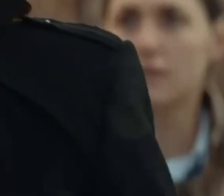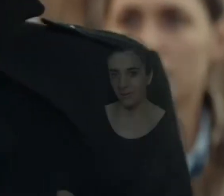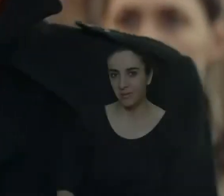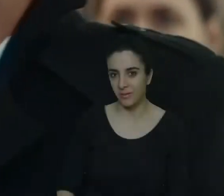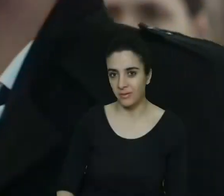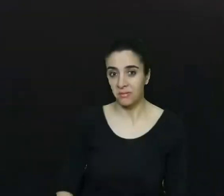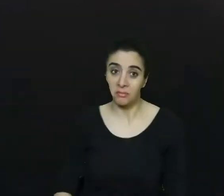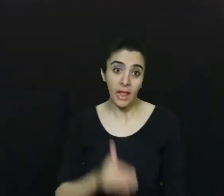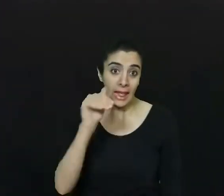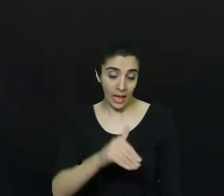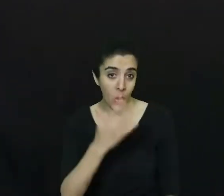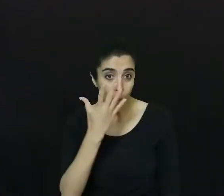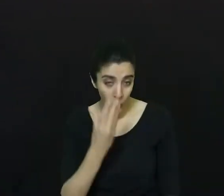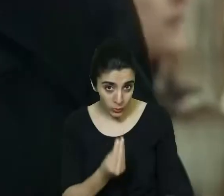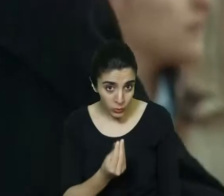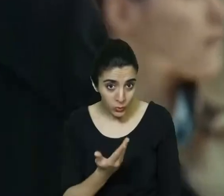Madem geldin,